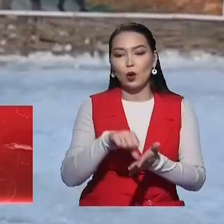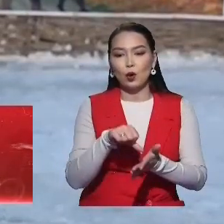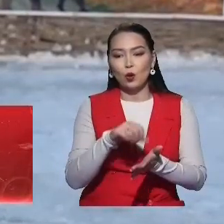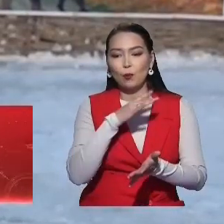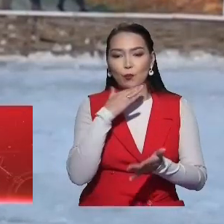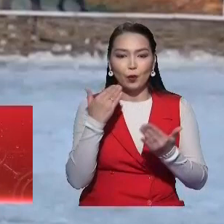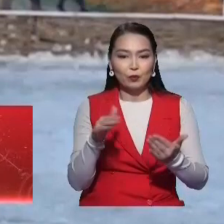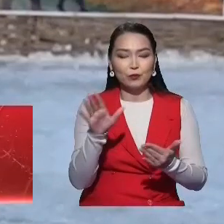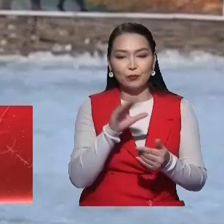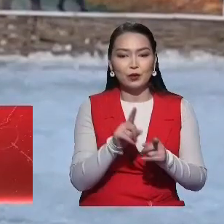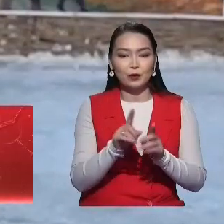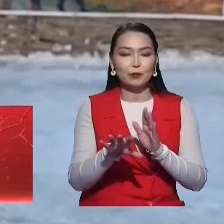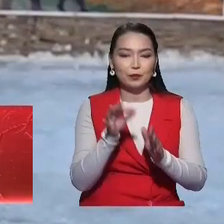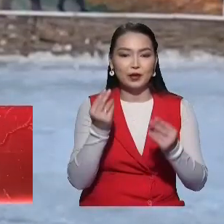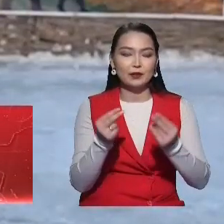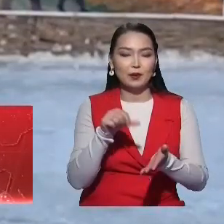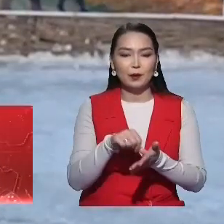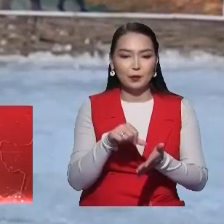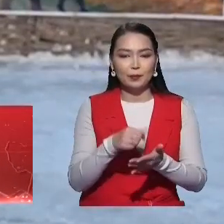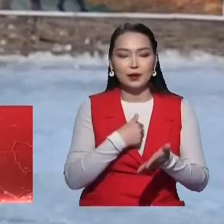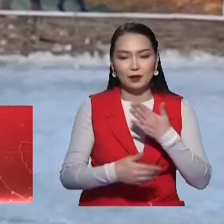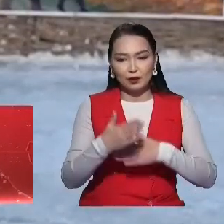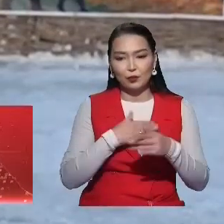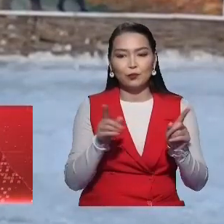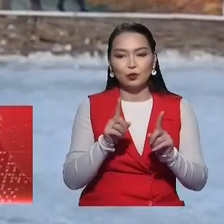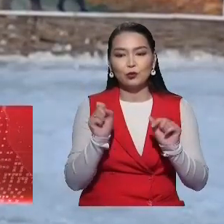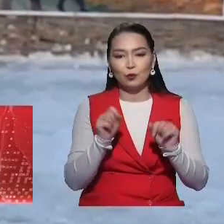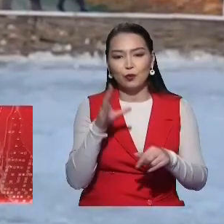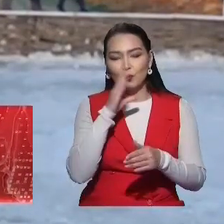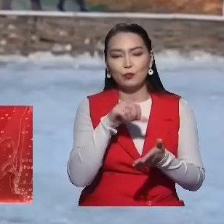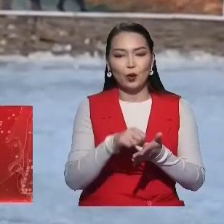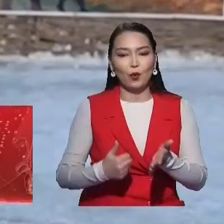Мне удалось дойти до финала и выиграть главный приз. Я рад, что порадовал сына и что он может мной гордиться.